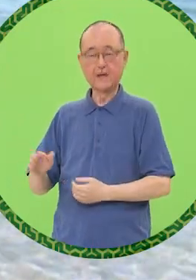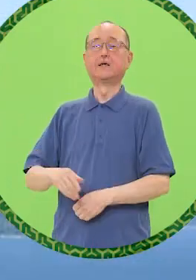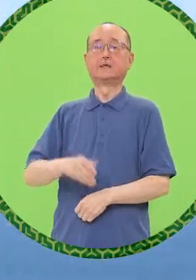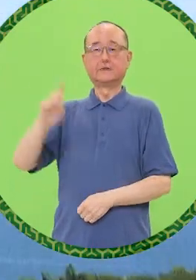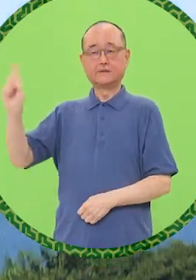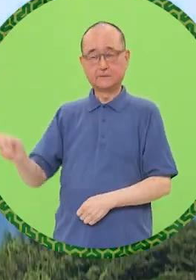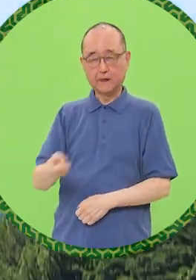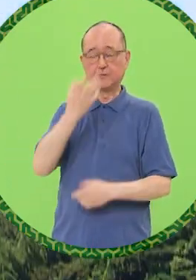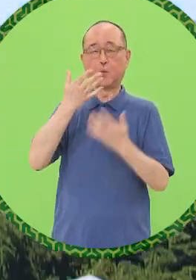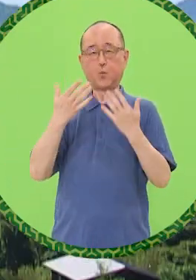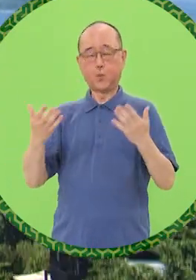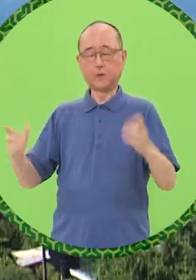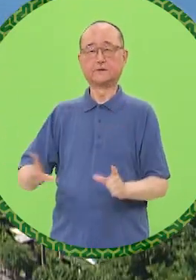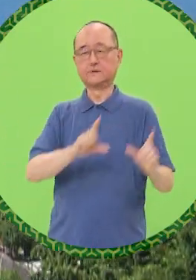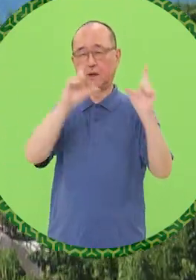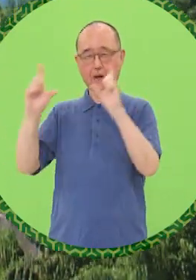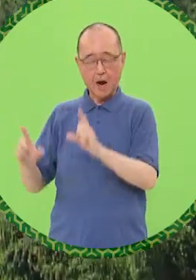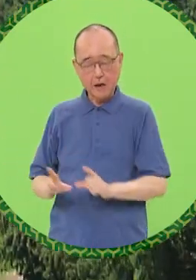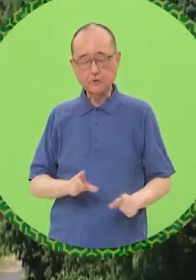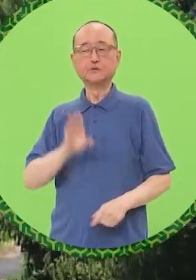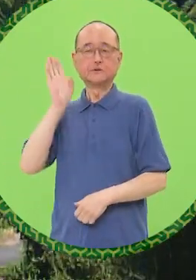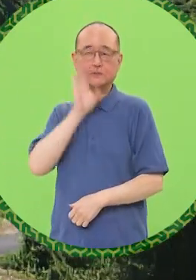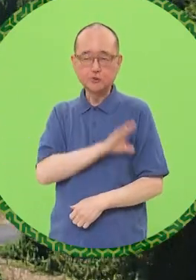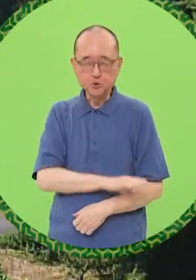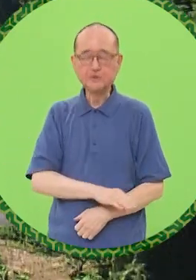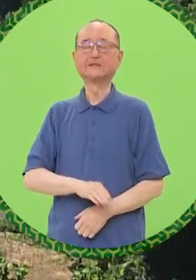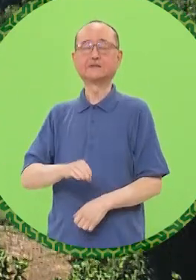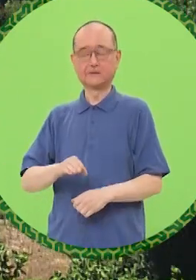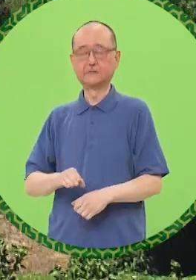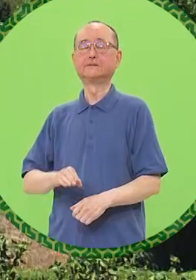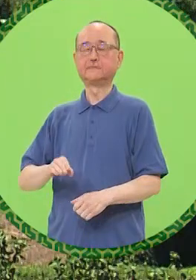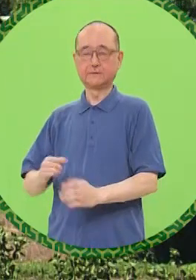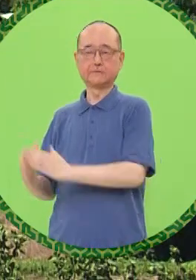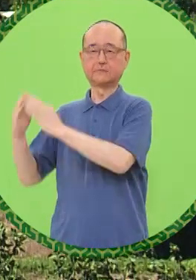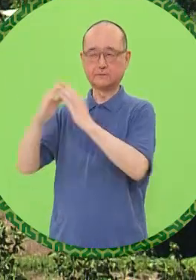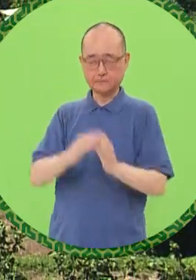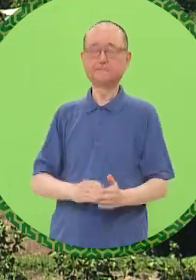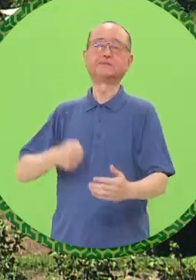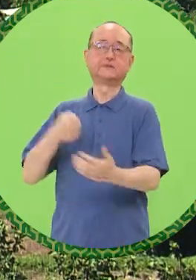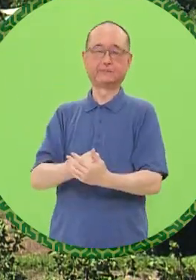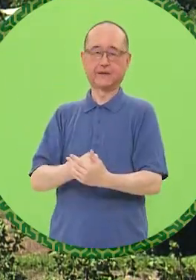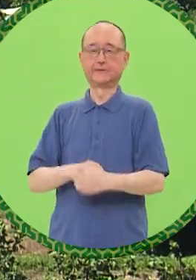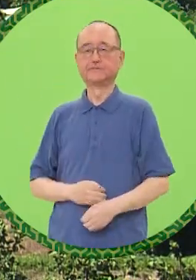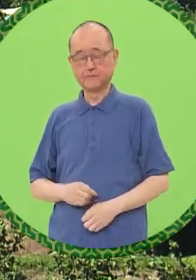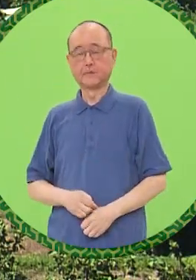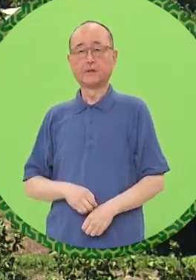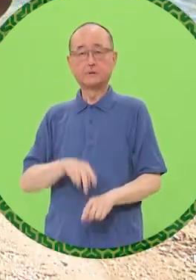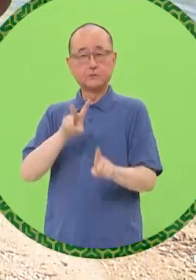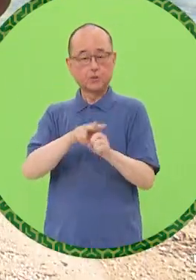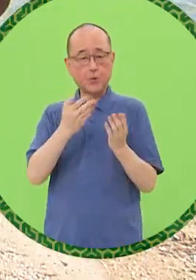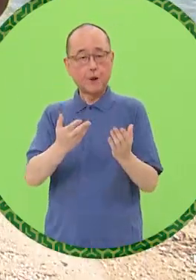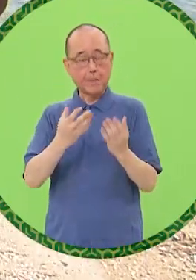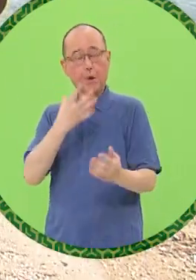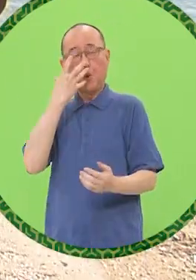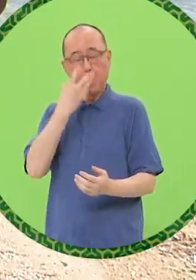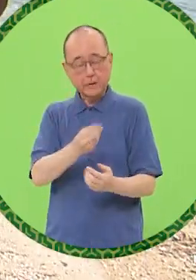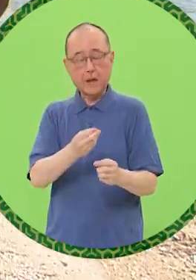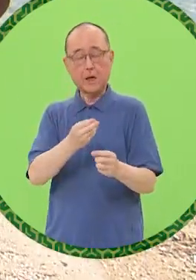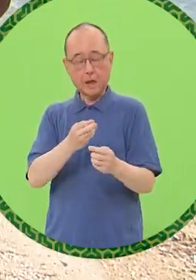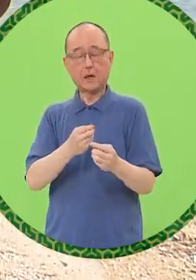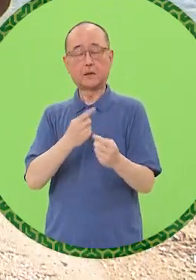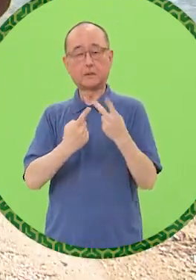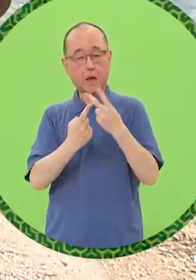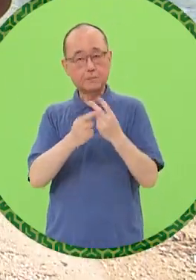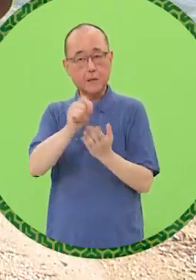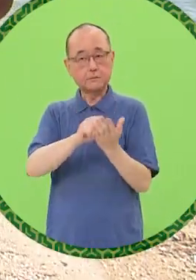しさや自然あふれる中での生活のしやすさが気に入り、移住することになりました。 お手紙に小学校に